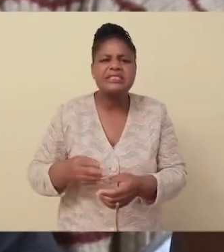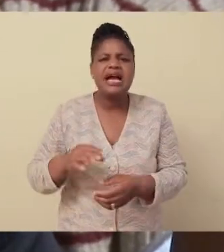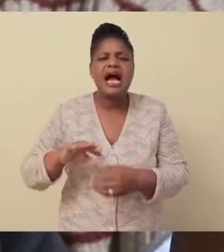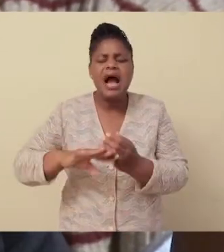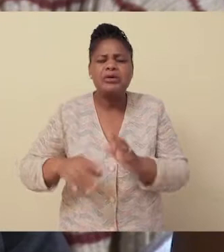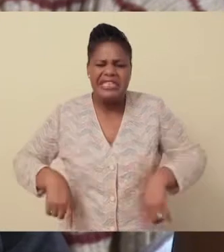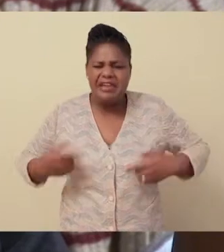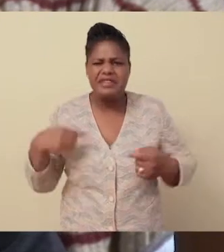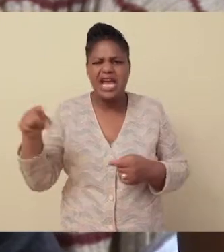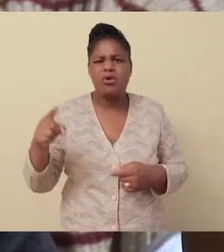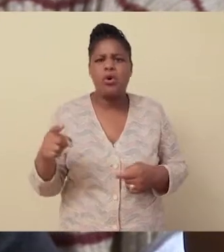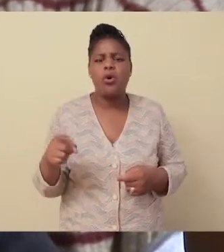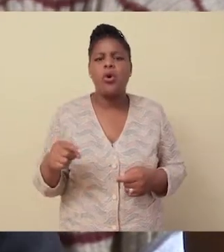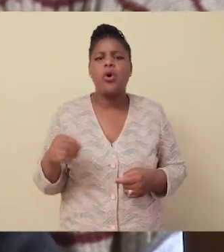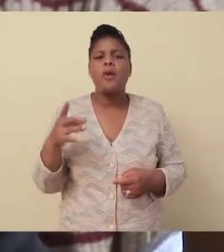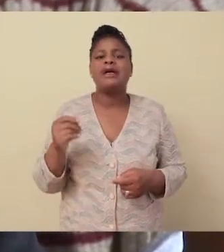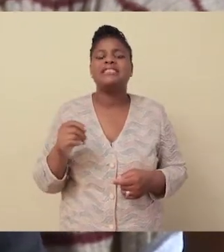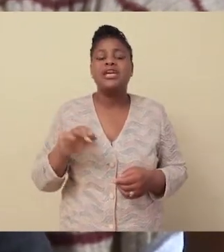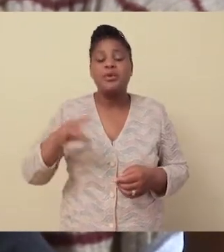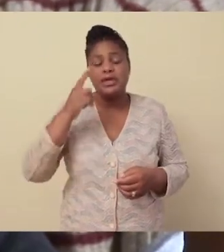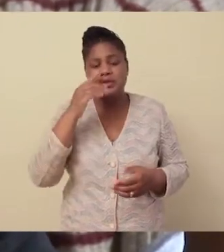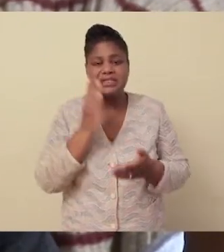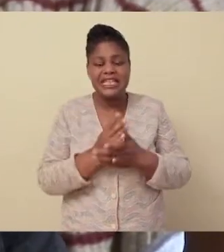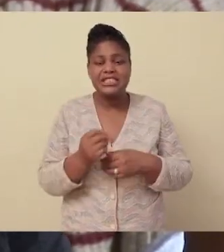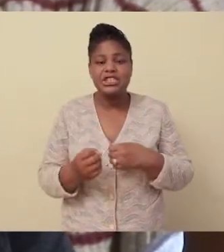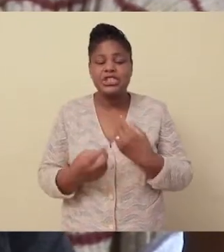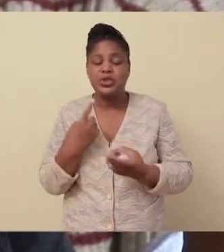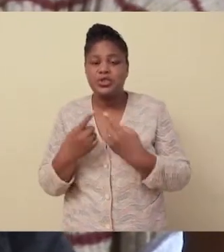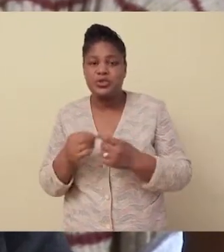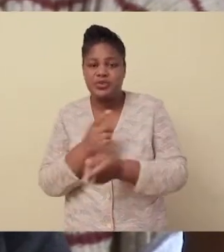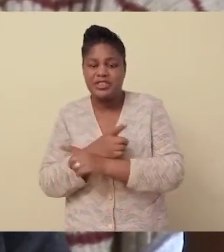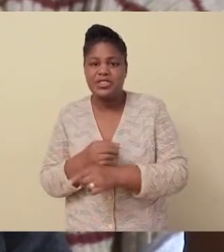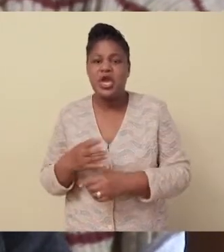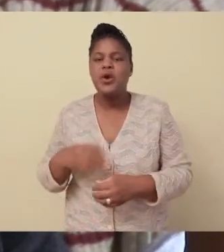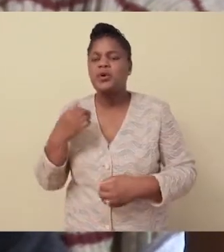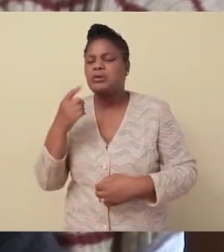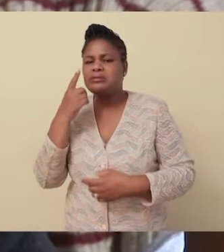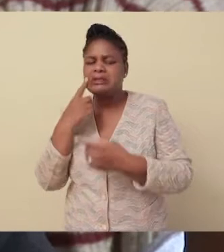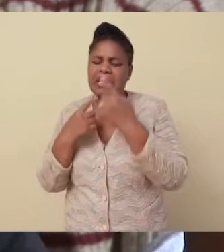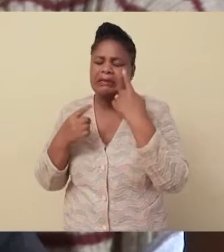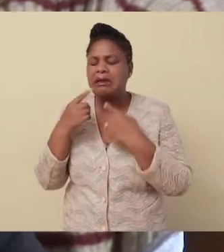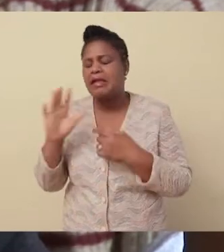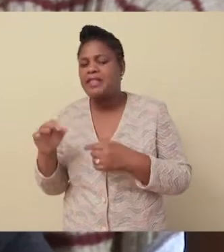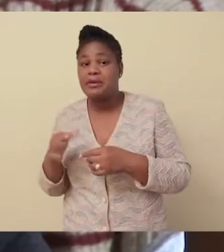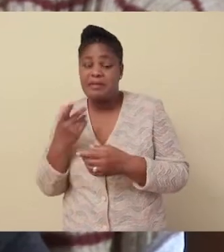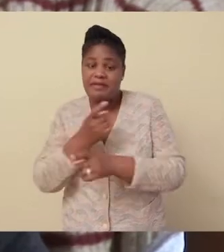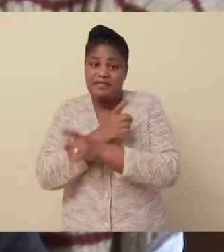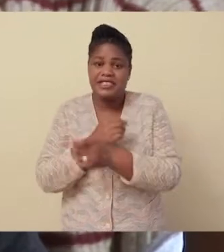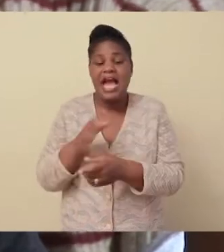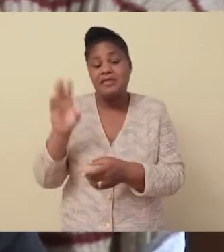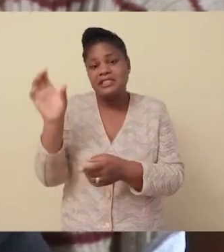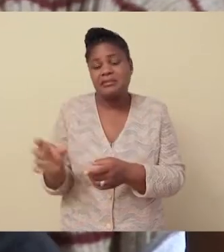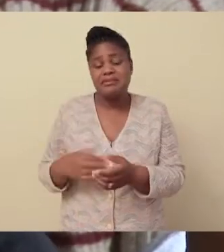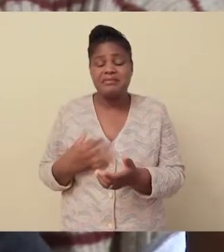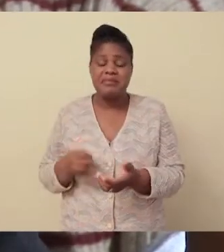totogoverana nezvose. Nokuti ndinenda nekwekuchemera. Kwandinenge ndakuziva kuti kana ndikadai, amiso dzinopukutiwa. Saka